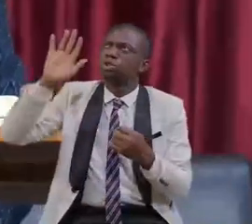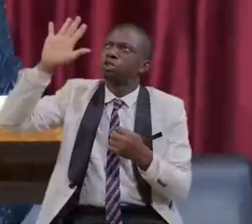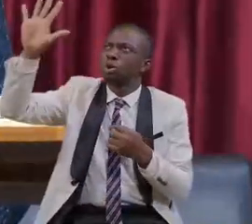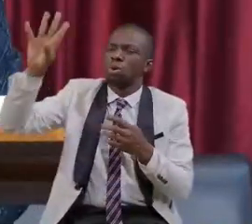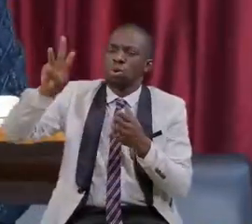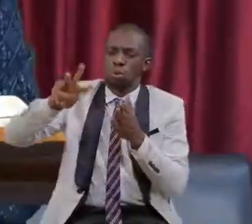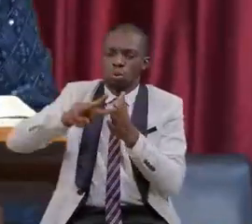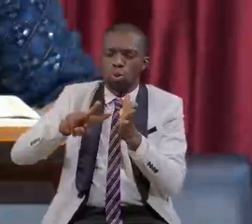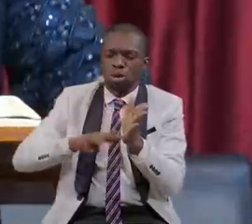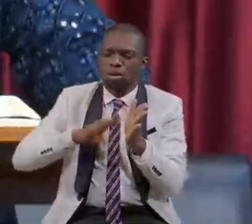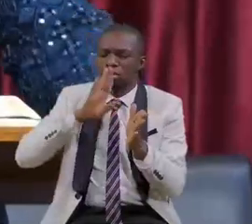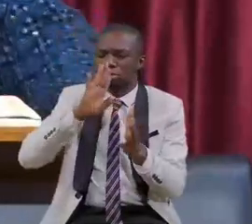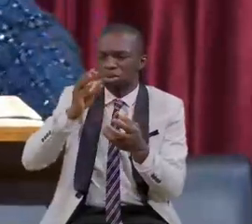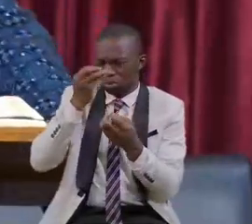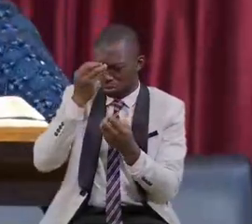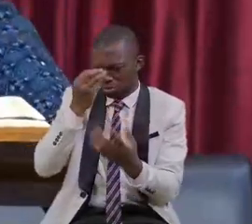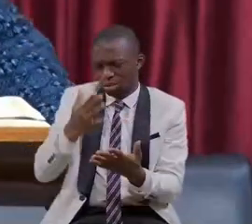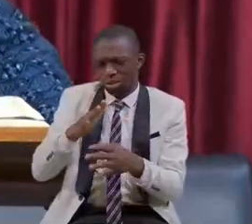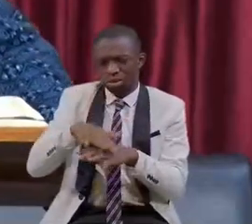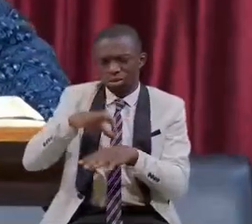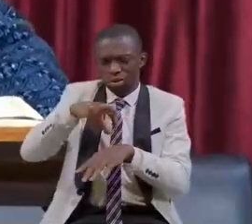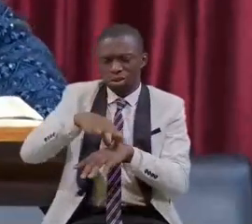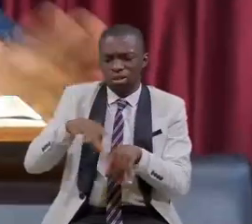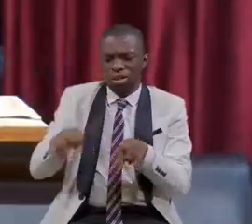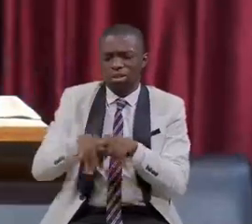Que ta volonté soit faite sur la terre comme au ciel.